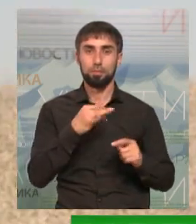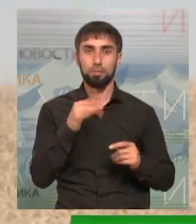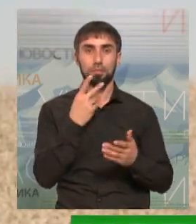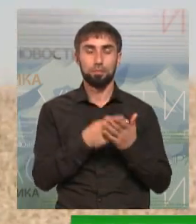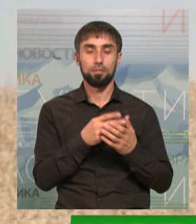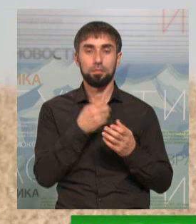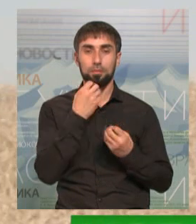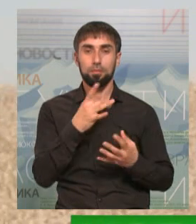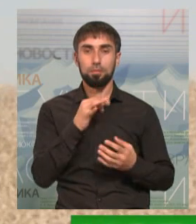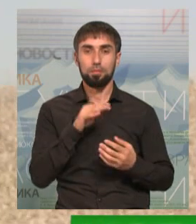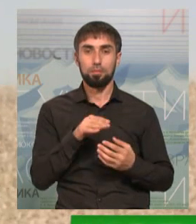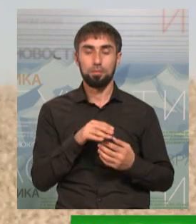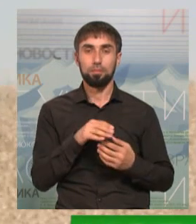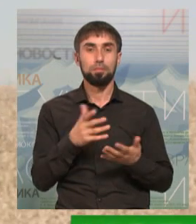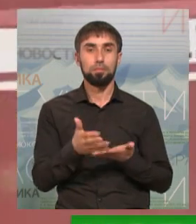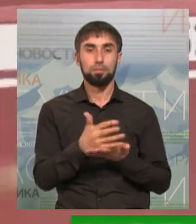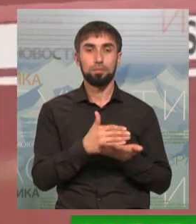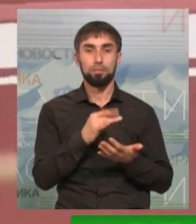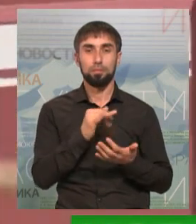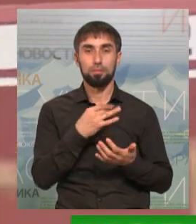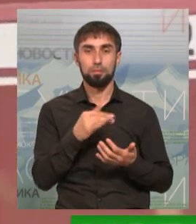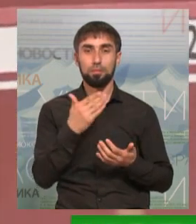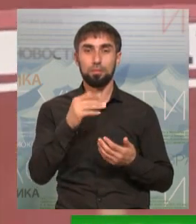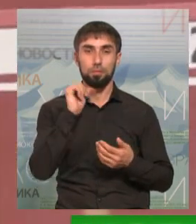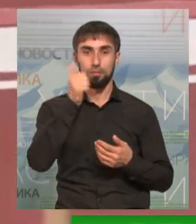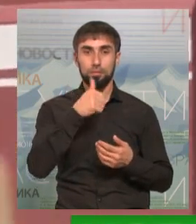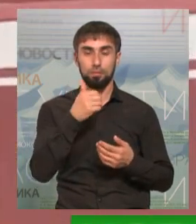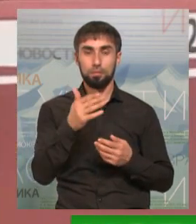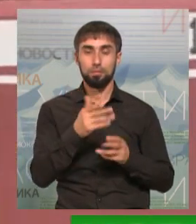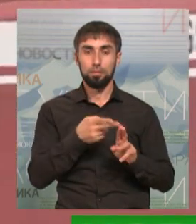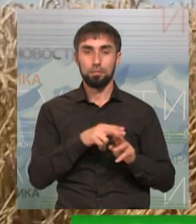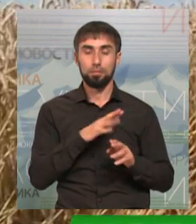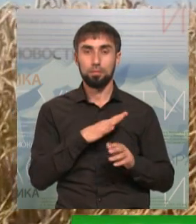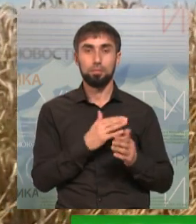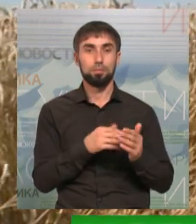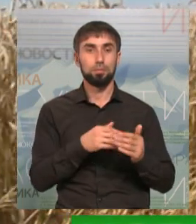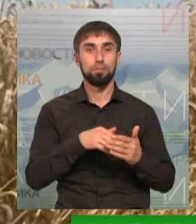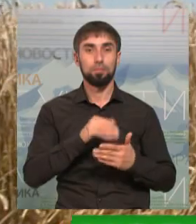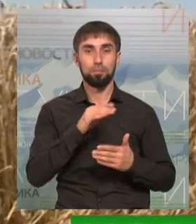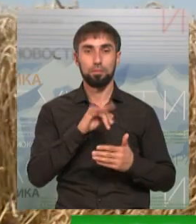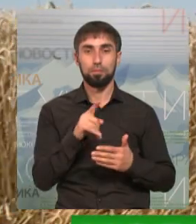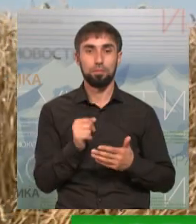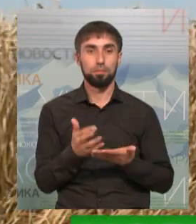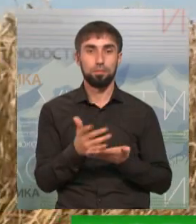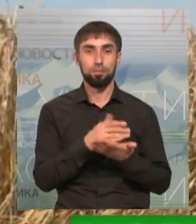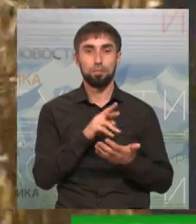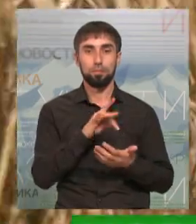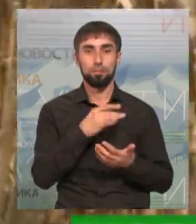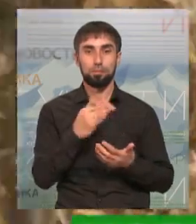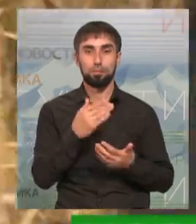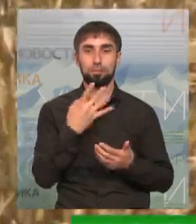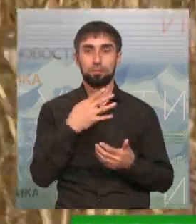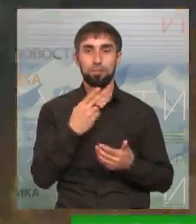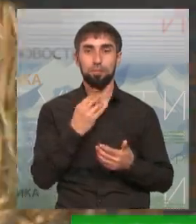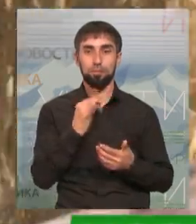показывал хорошие результаты сбора урожая. В этом же году предприятие выбилось в лидеры по уборке яровых. Около 40